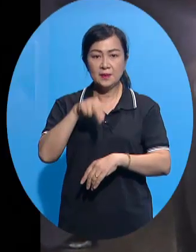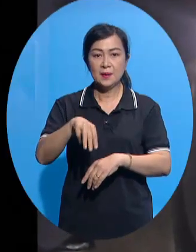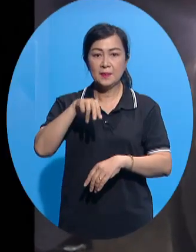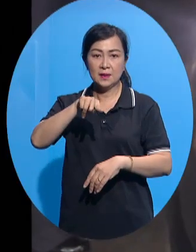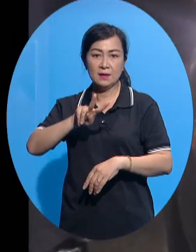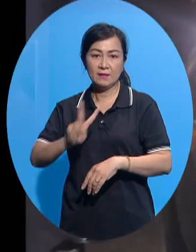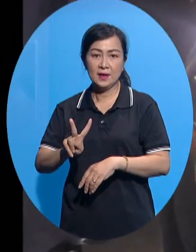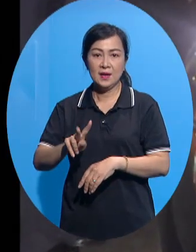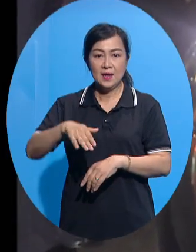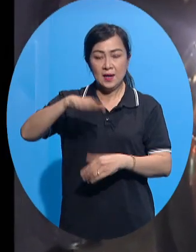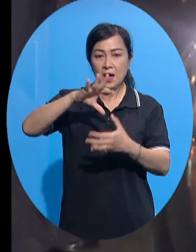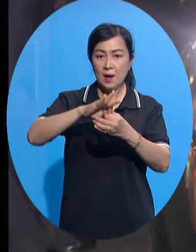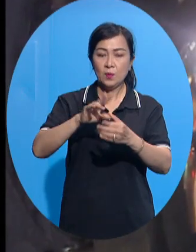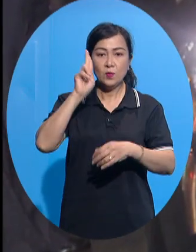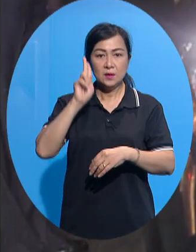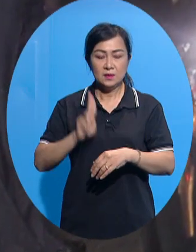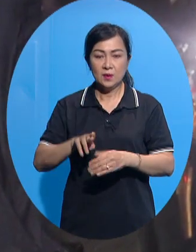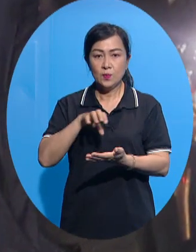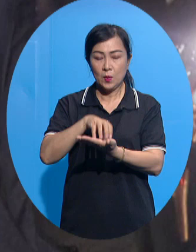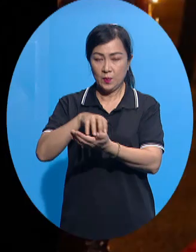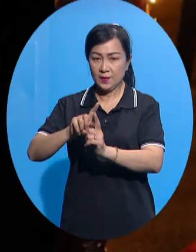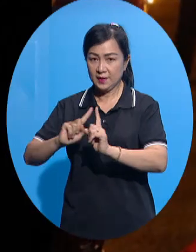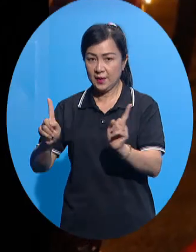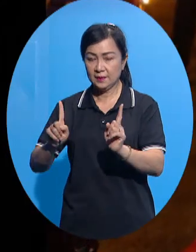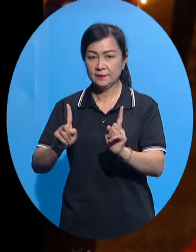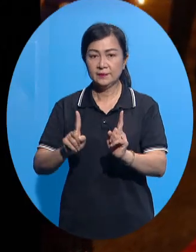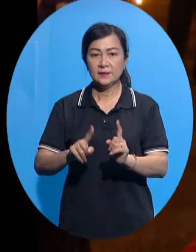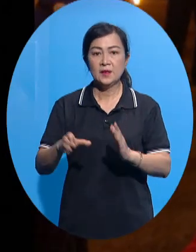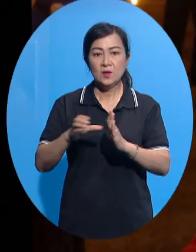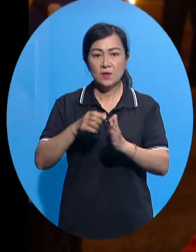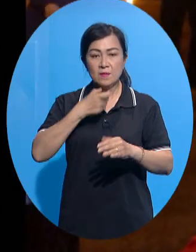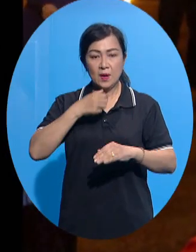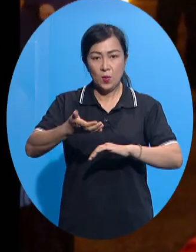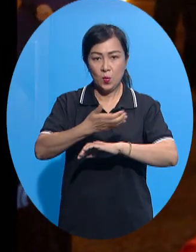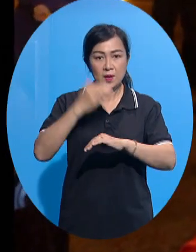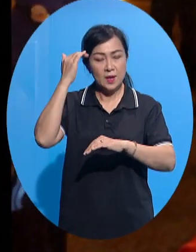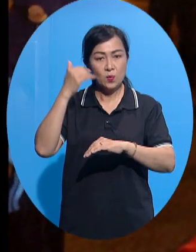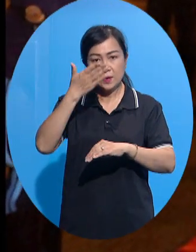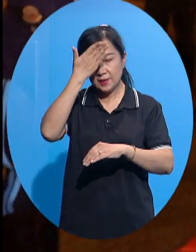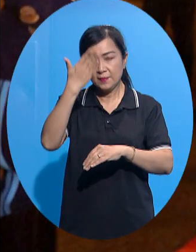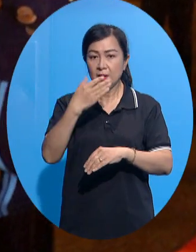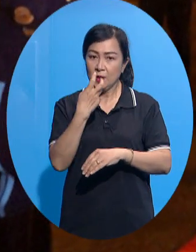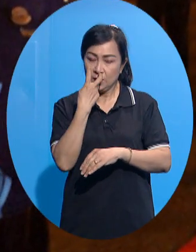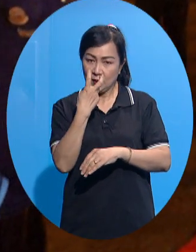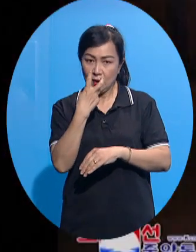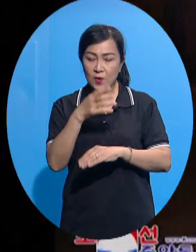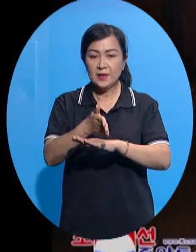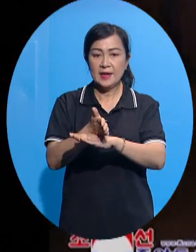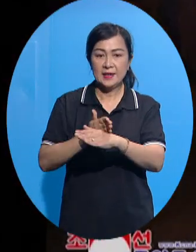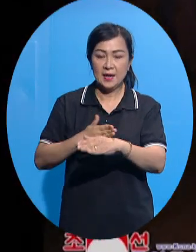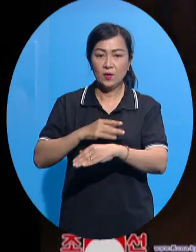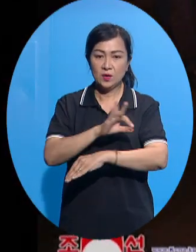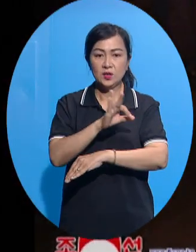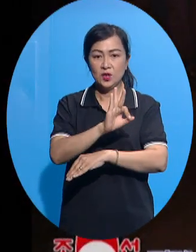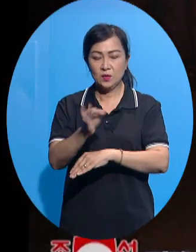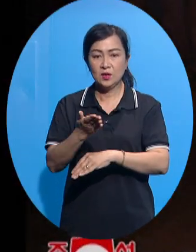moscova đang tăng cường hợp tác quân sự và các lĩnh vực khác cơ quan tình báo quốc gia Hàn Quốc cho biết đang theo dõi chặt chẽ khả năng Ngoại trưởng